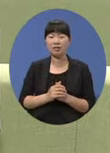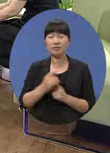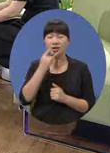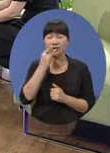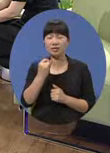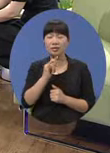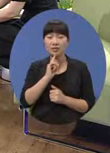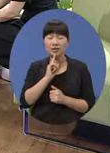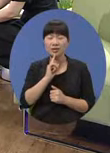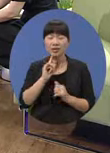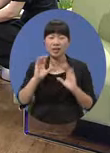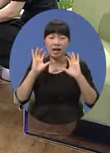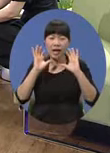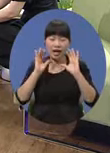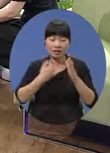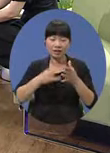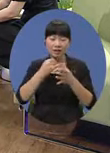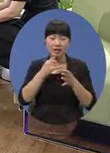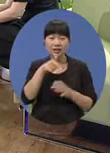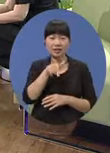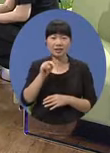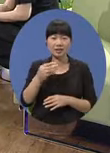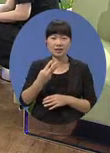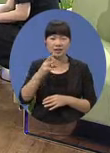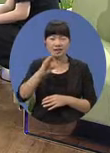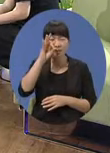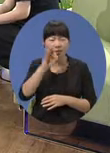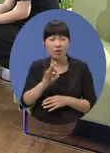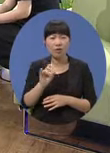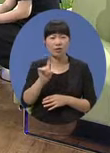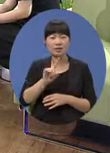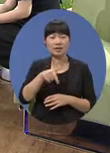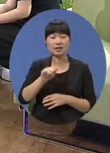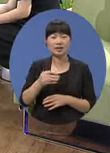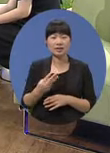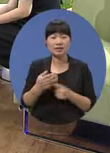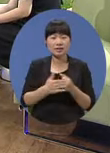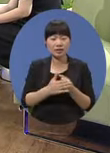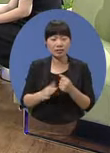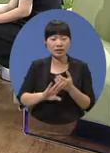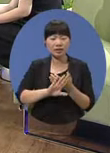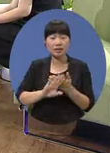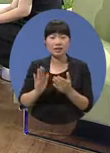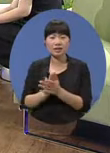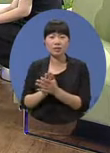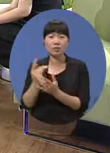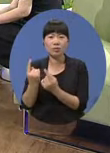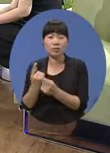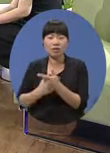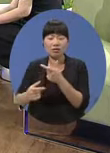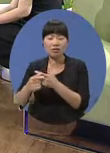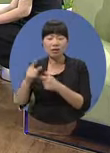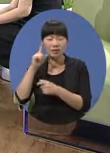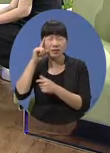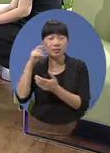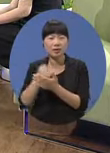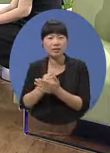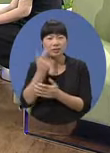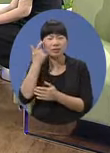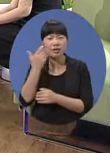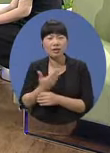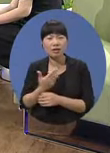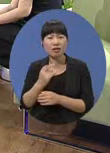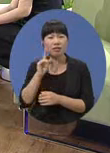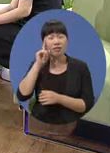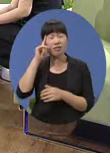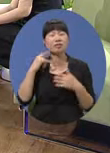말씀하시는 아이의 기질이라는 부분은 우리 서영이가 어떠한 기질 때문에 다른 아이들보다 더 스트레스를 많이 받는다고 생각을 하시는 스트레스에 거예요?